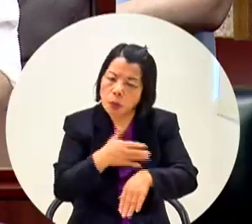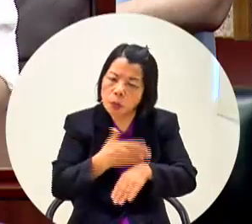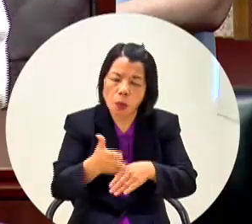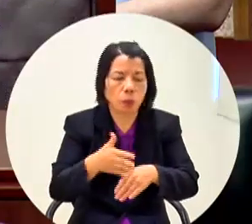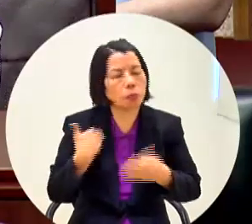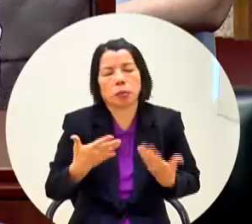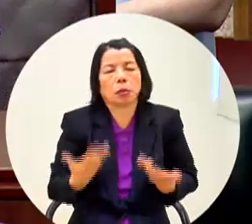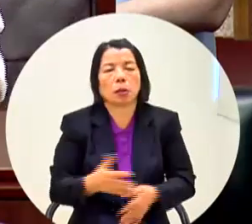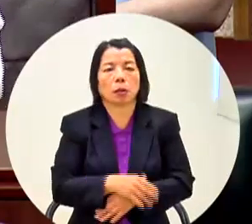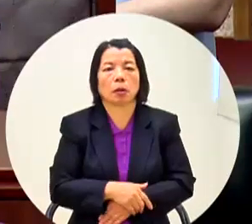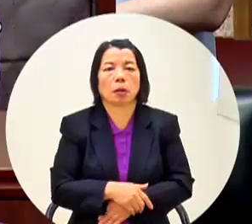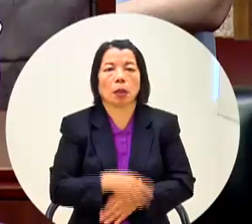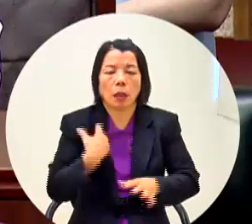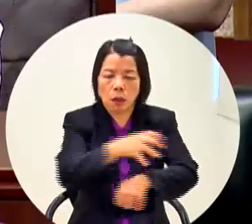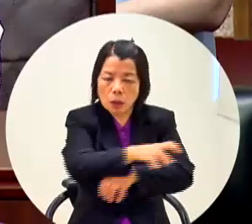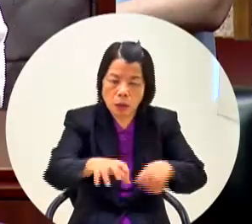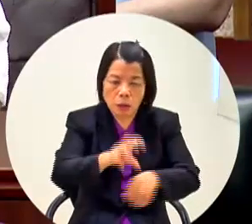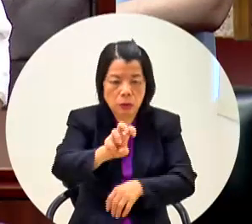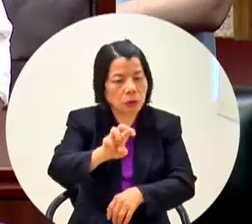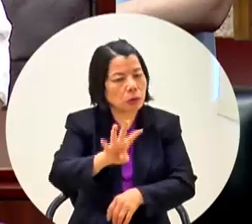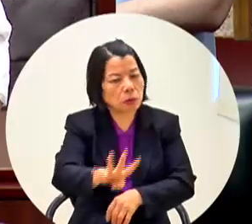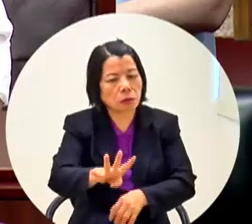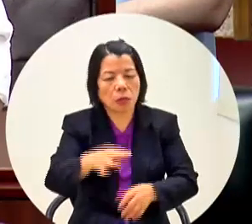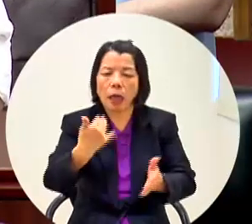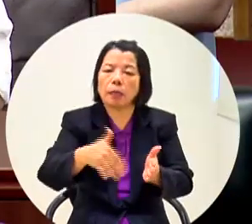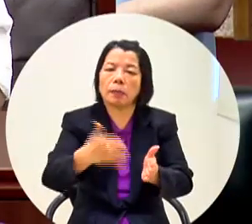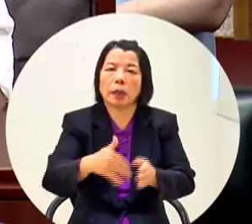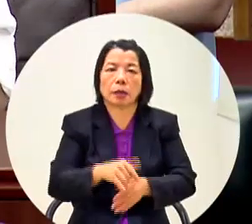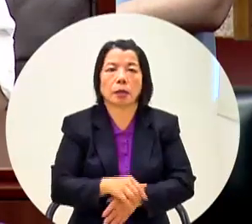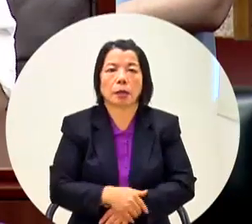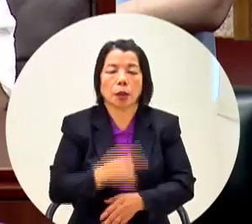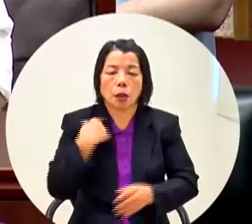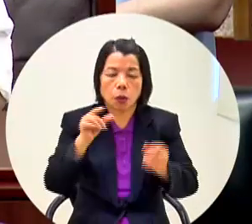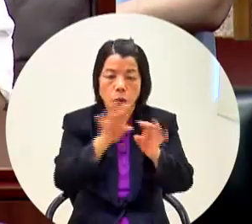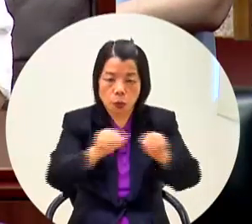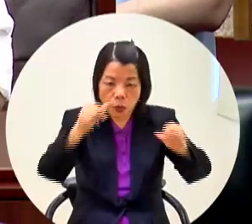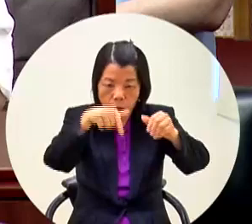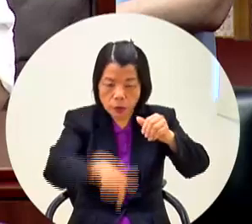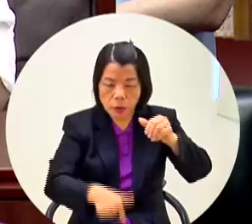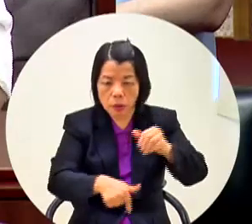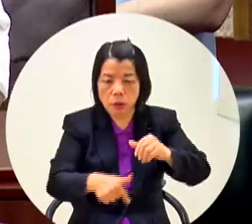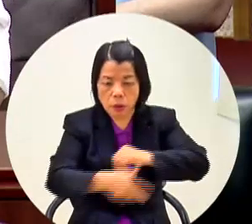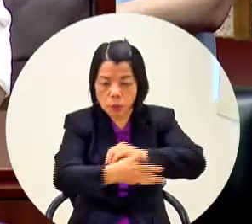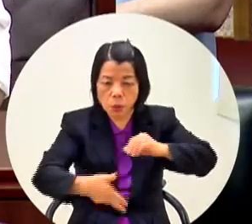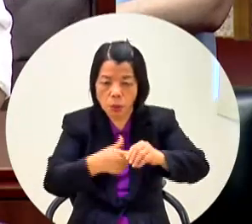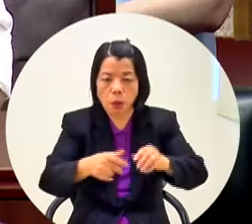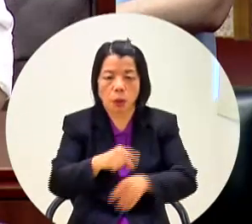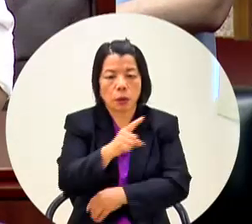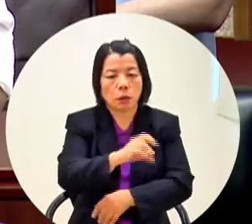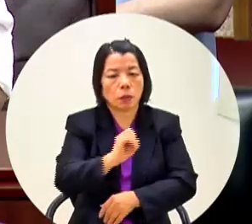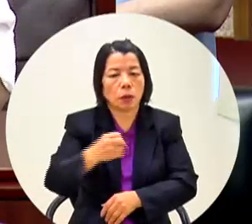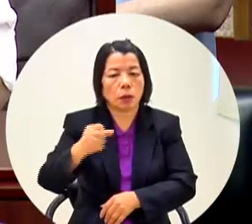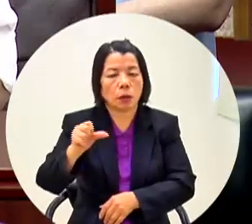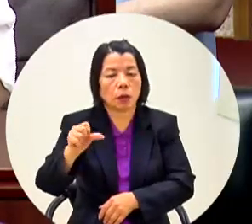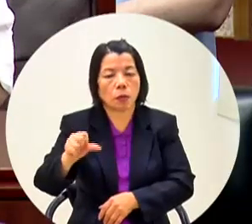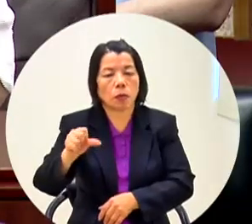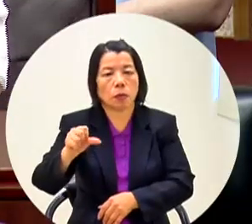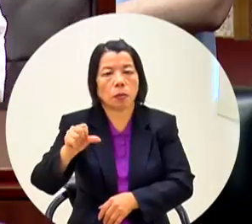为还有30-40个点还没有治疗好。我们地下的箱涵破洞有10500个破洞，